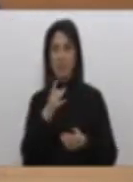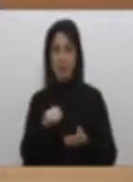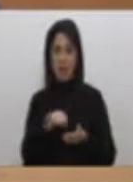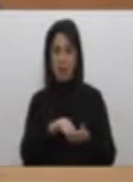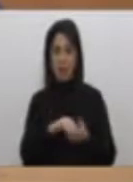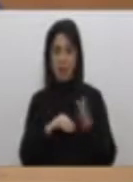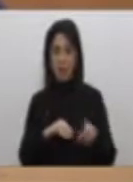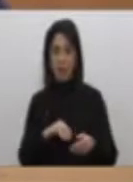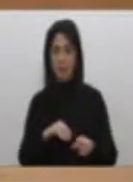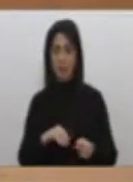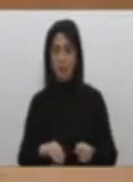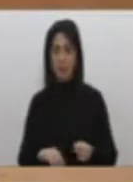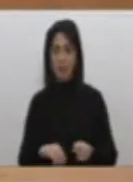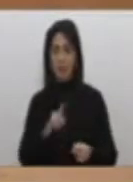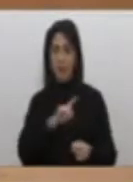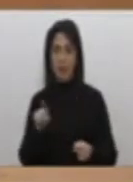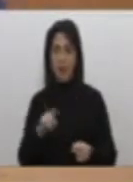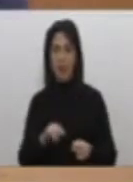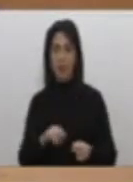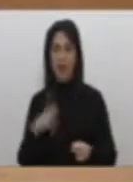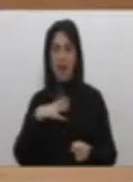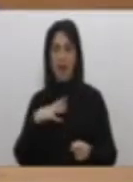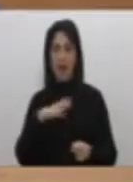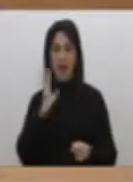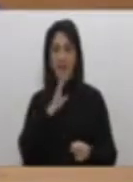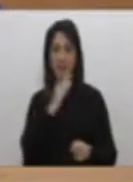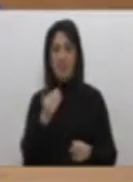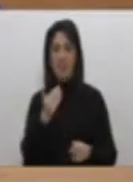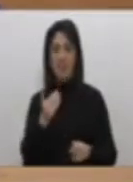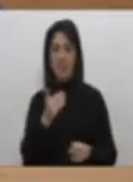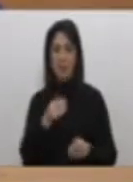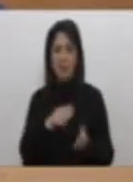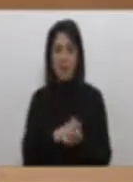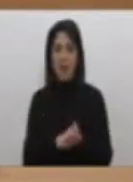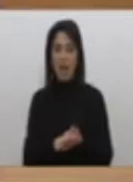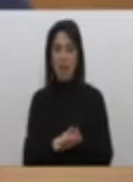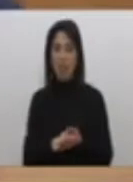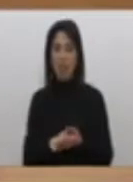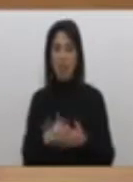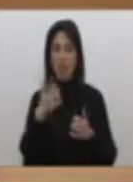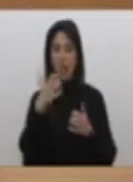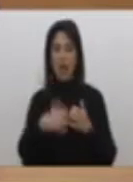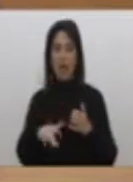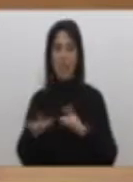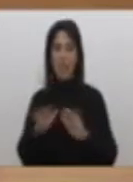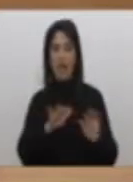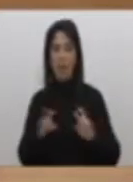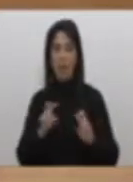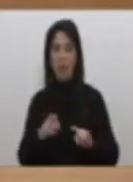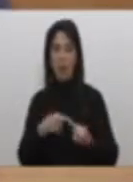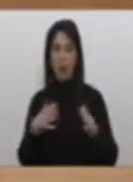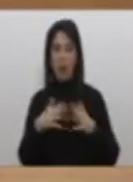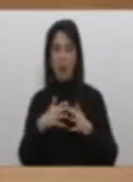ამას. Მაგრამ ქართველი დედების ხარძე განეიტრალება ამ პროცედურის, ამ ომის,